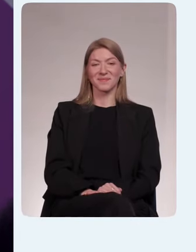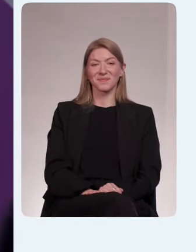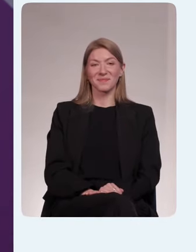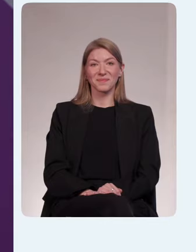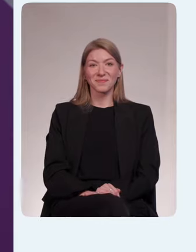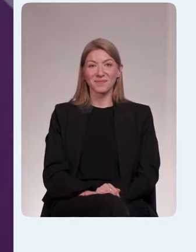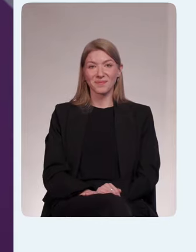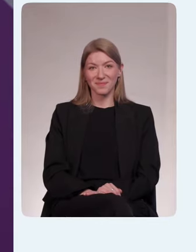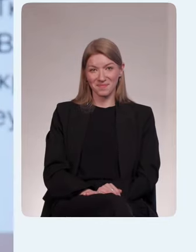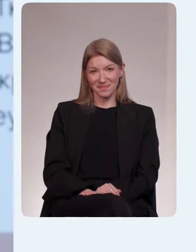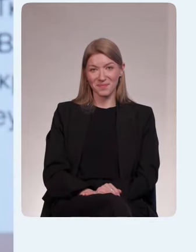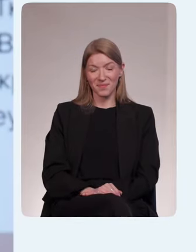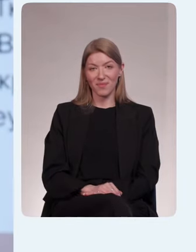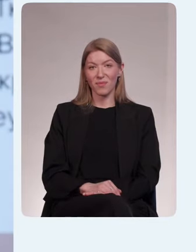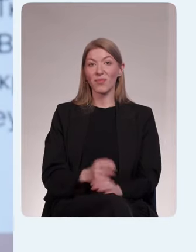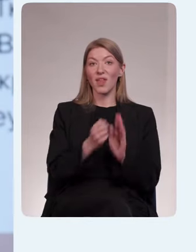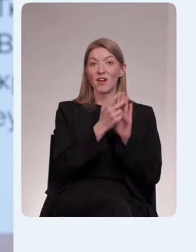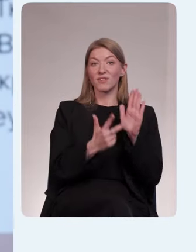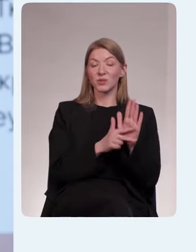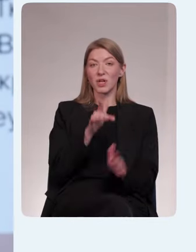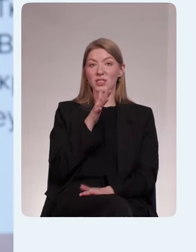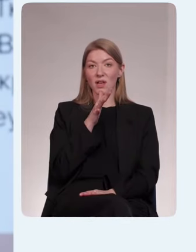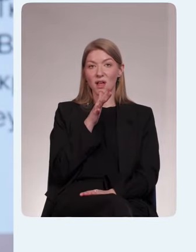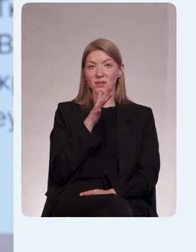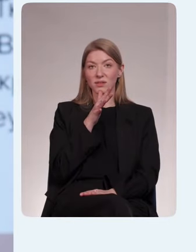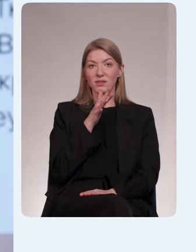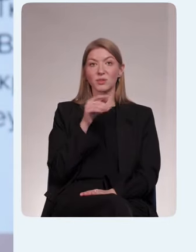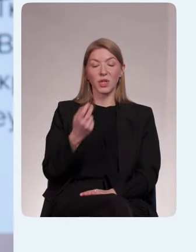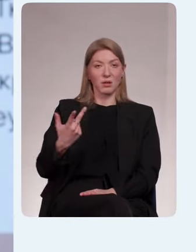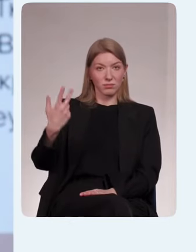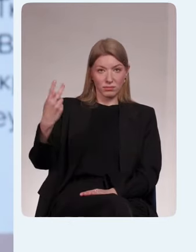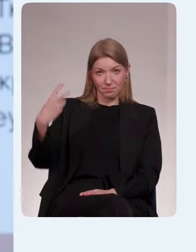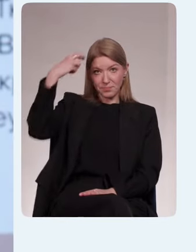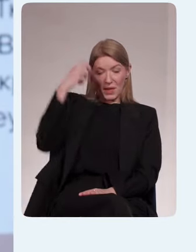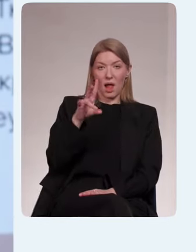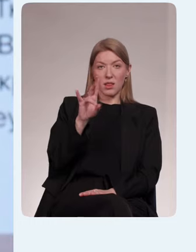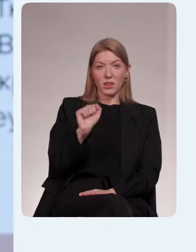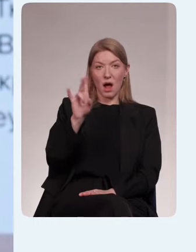Красавица. 17 лет мне поставили 2 наноустройства в спинной и головной мозг.